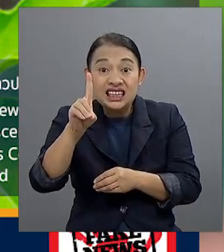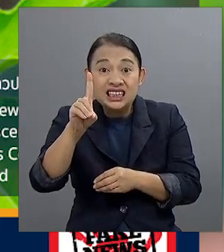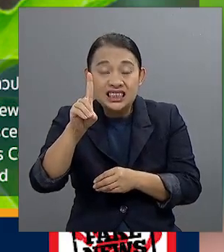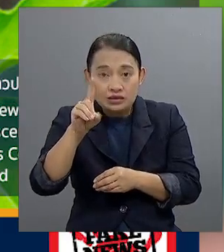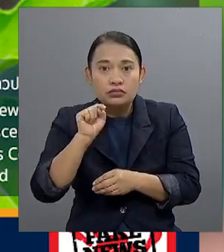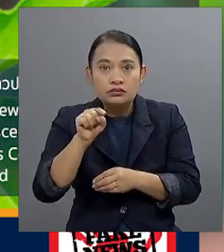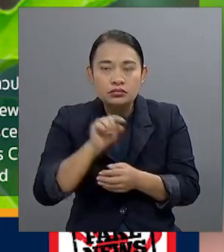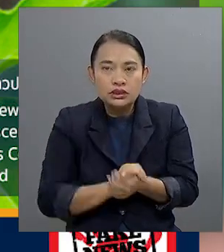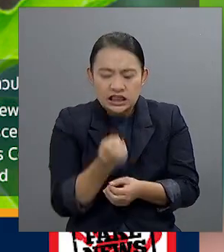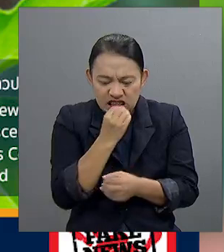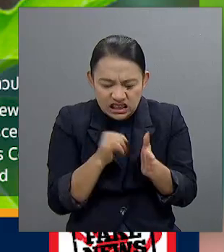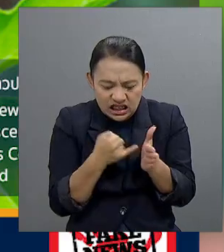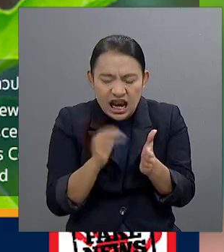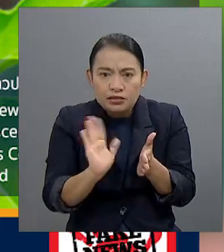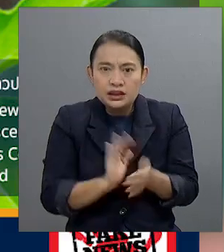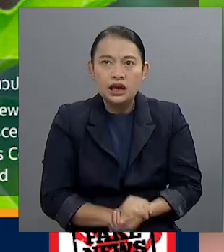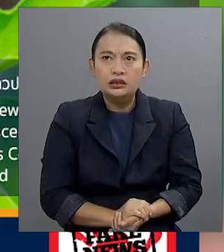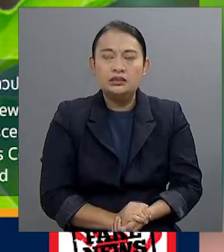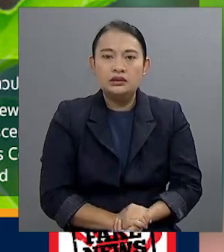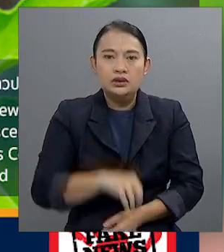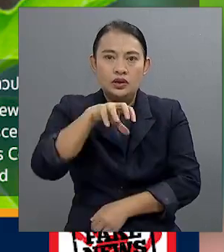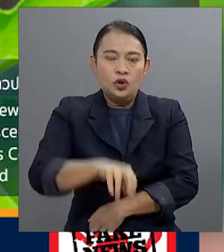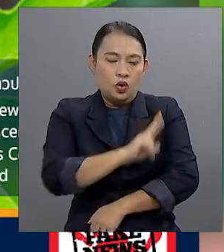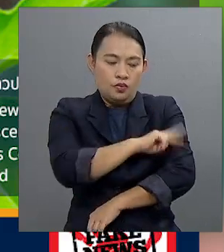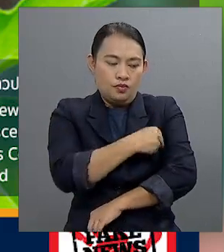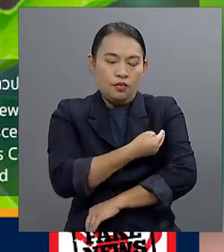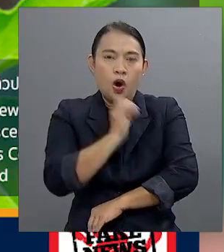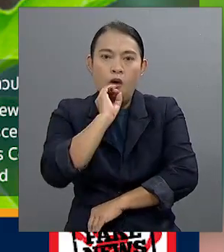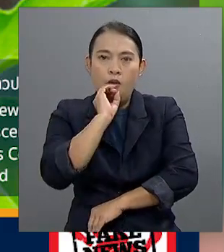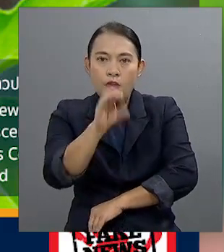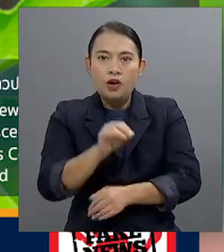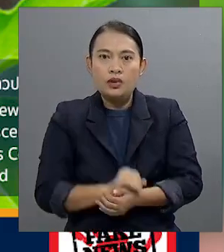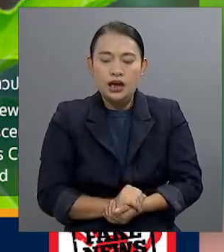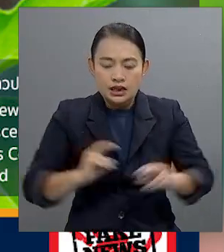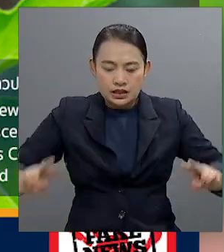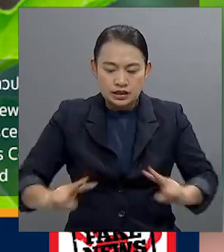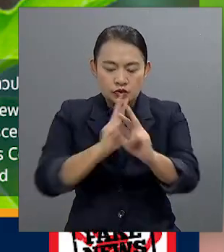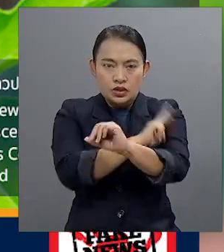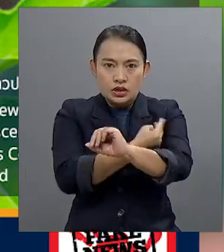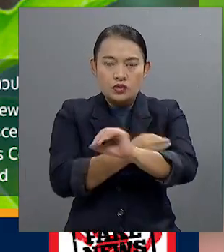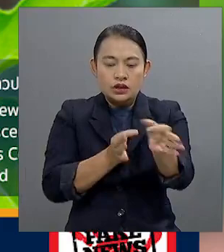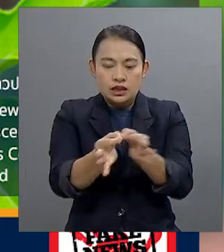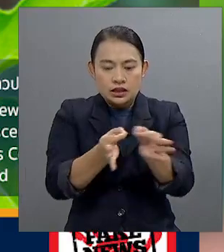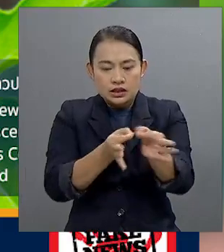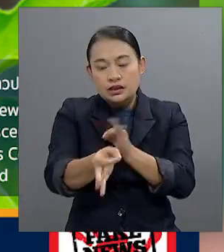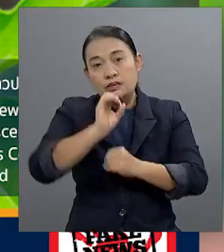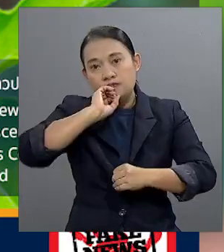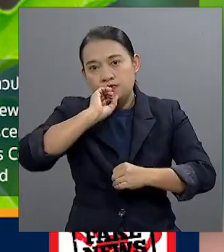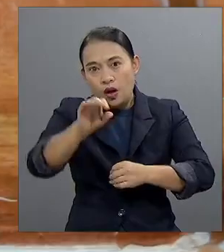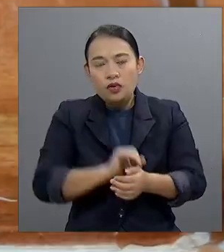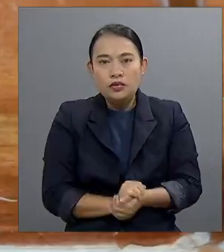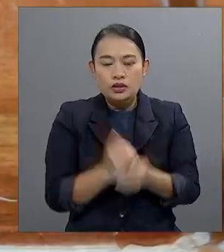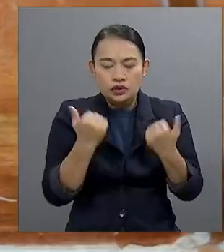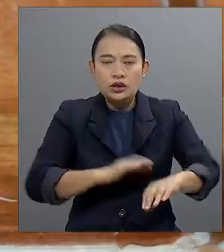ง่ายๆนะครับทางกรมการแพทย์แผนไทยและการแพทย์ทางเลือกกระทรวงสาธารณสุขออกมาชี้แจงนะครับว่าตอนนี้ยังไม่มีหลักฐานงานวิจั